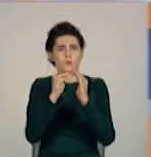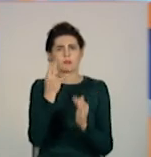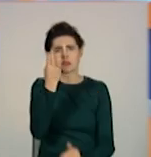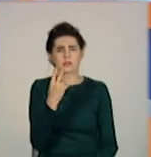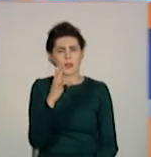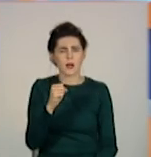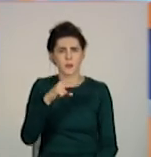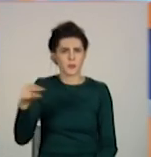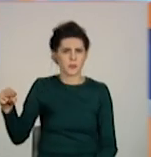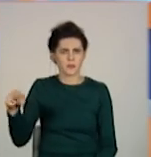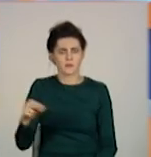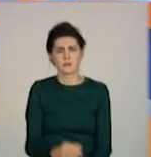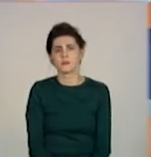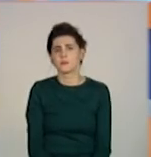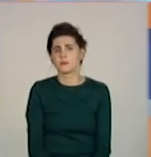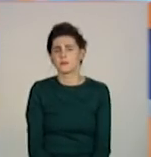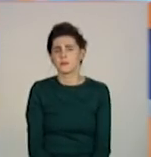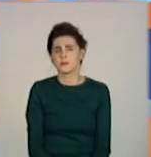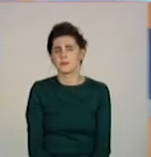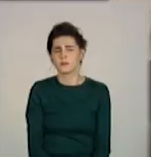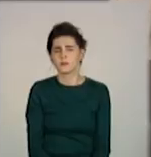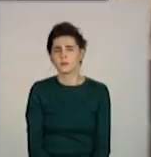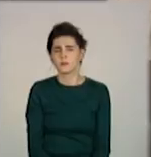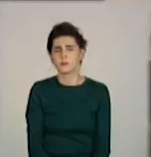колесах, бачила Марія Сергієва.